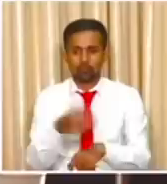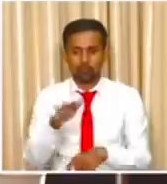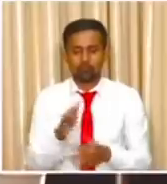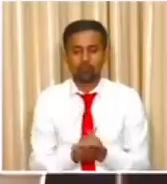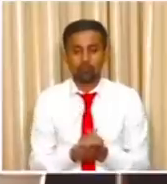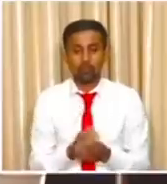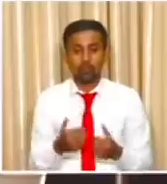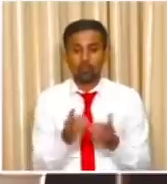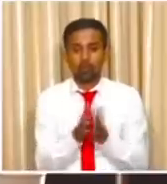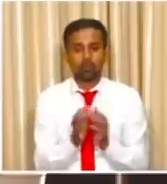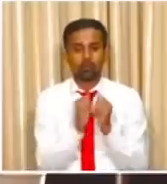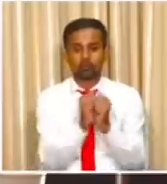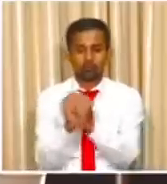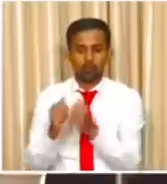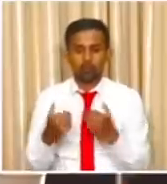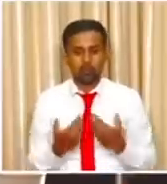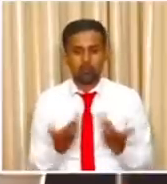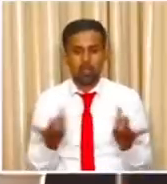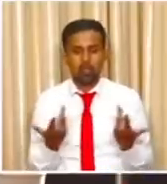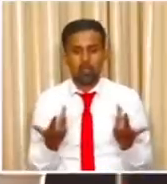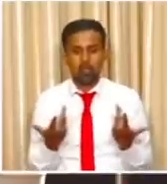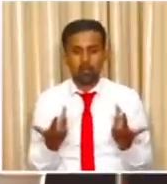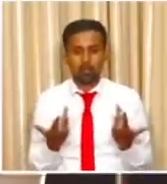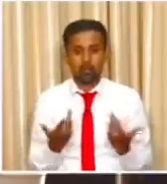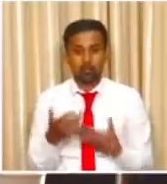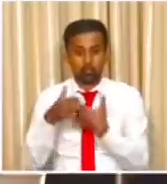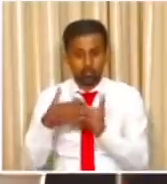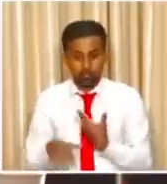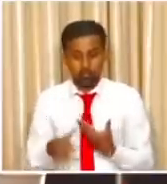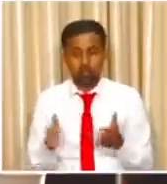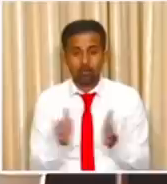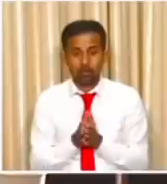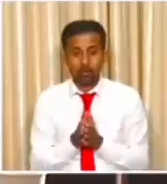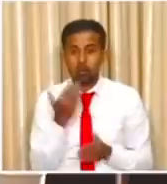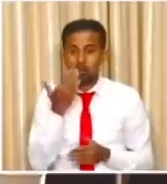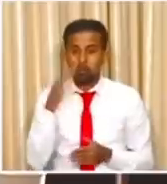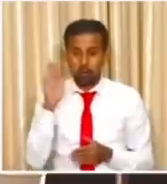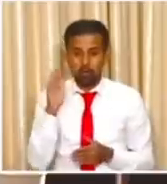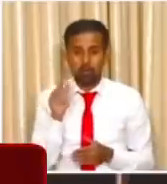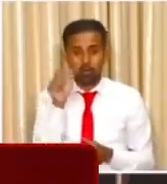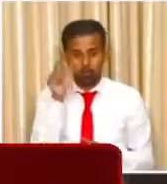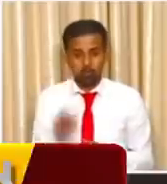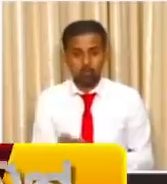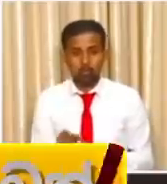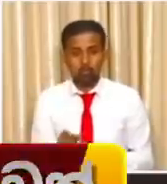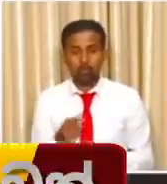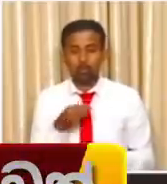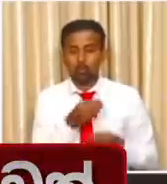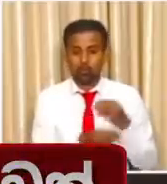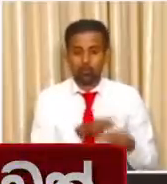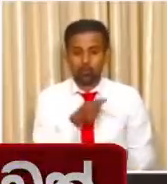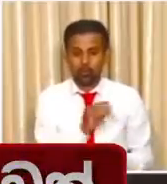කරමු හැම තැනකම වැඩ කිරීමේ හැකියාවක් නැහැ ඒ සඳහා අධ්‍යක්ීම් සහිත ශ්‍රමයක් තිබෙන නිපුණතා සහිත ශ්‍රමයක් තිබෙනවා